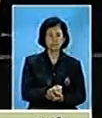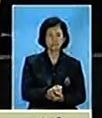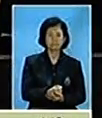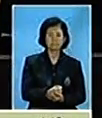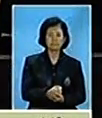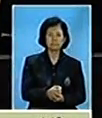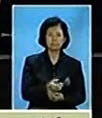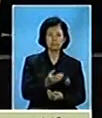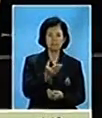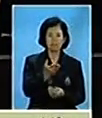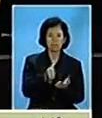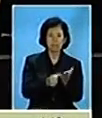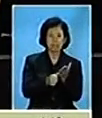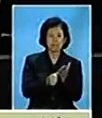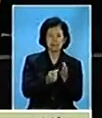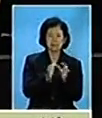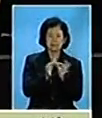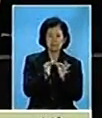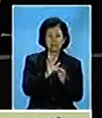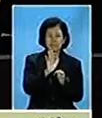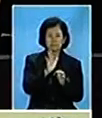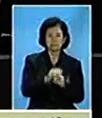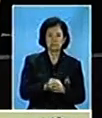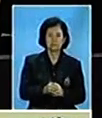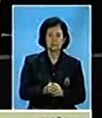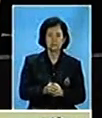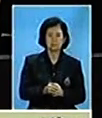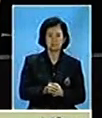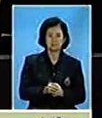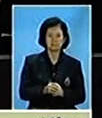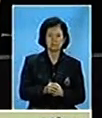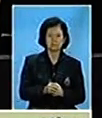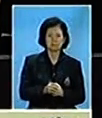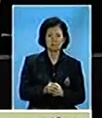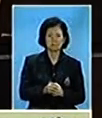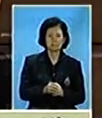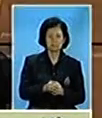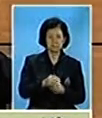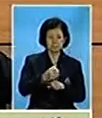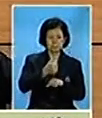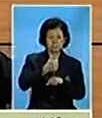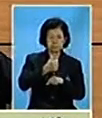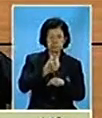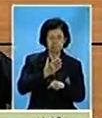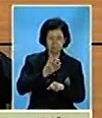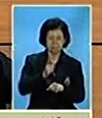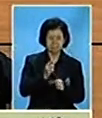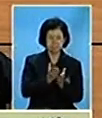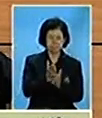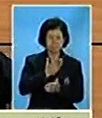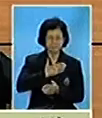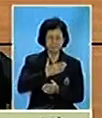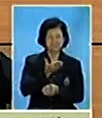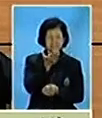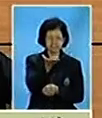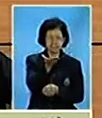ติไว้ท่านก็ไม่ต้องอธิบายนะมั้งนะครับเพราะว่าในชื่อร่างท่าน กราบเรียนท่านประธานเป็นสิทธิ์ของผมฮะ ครับเชิญนะงานสินท่านท่